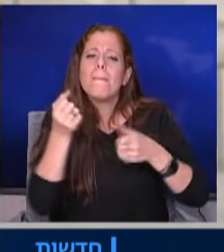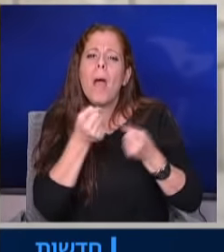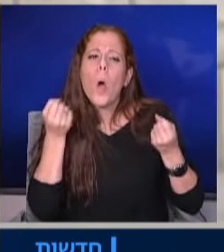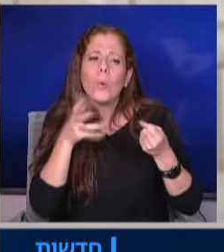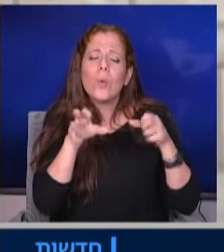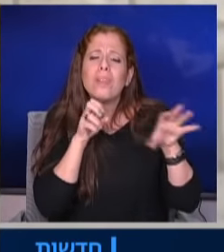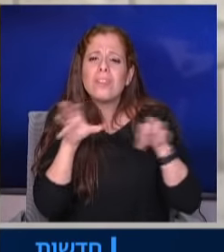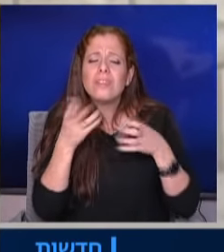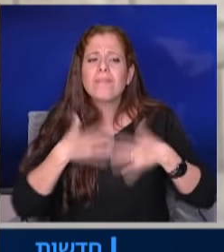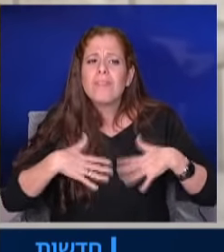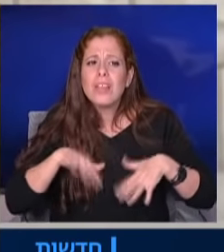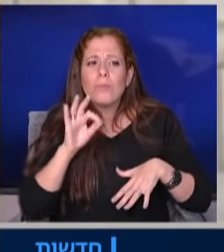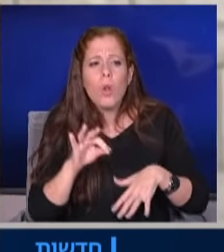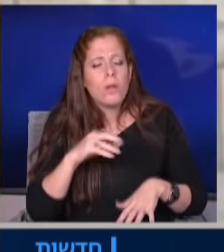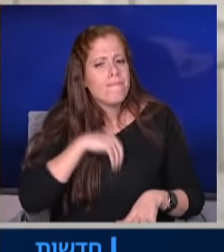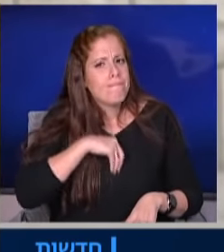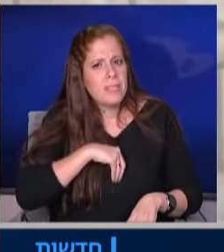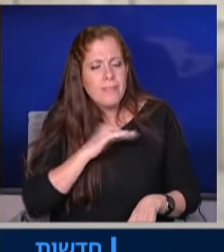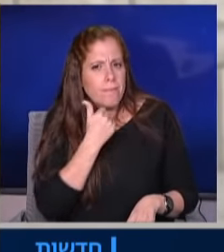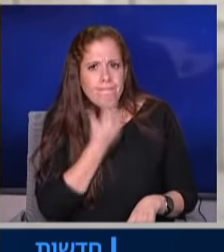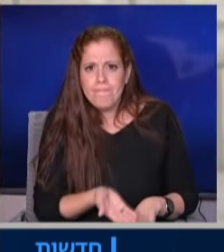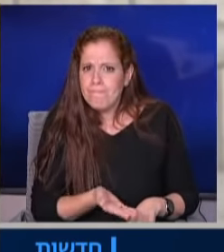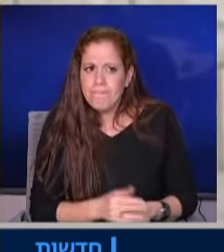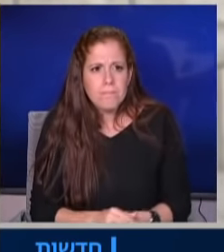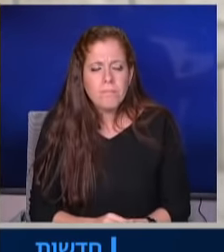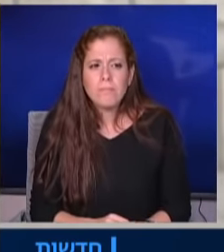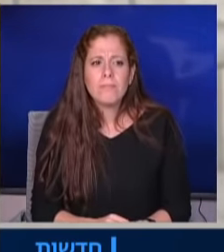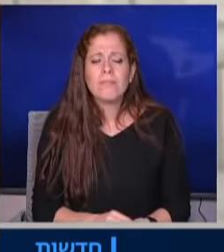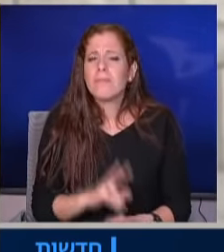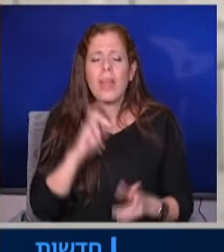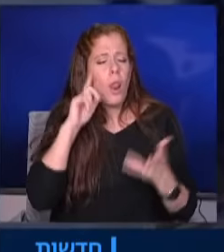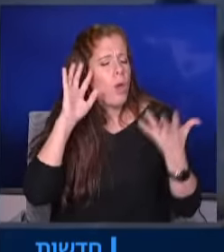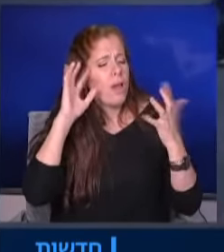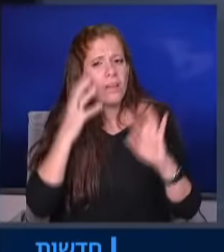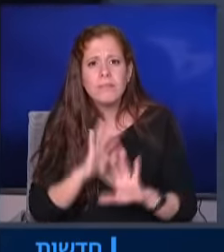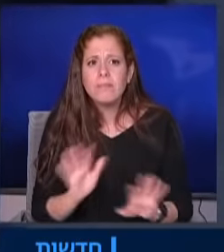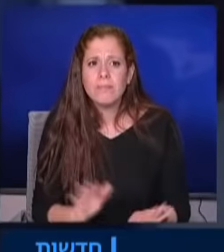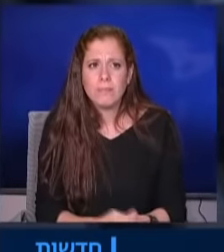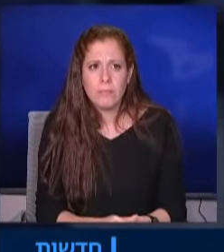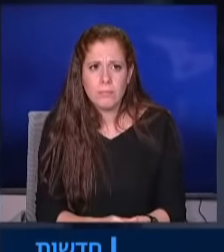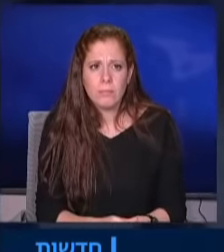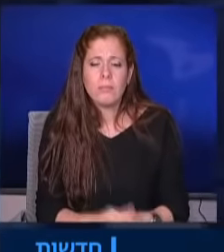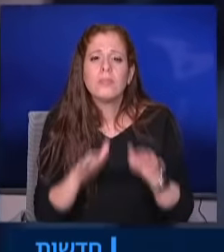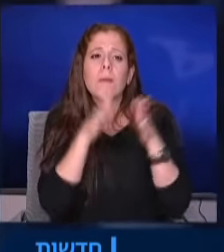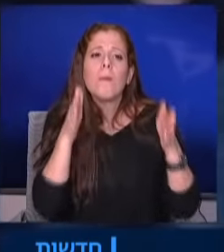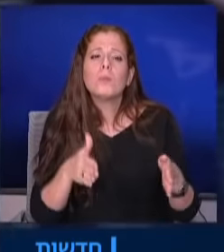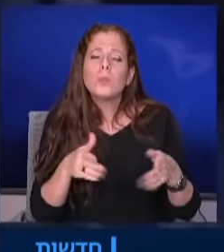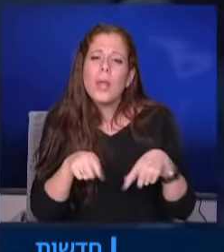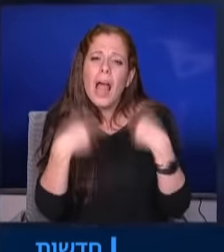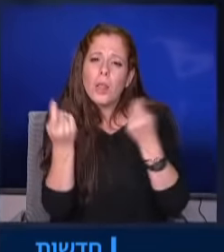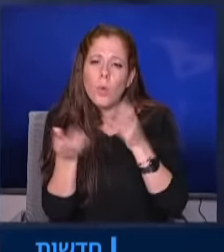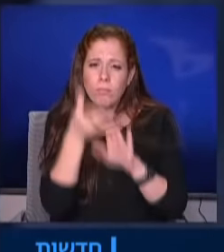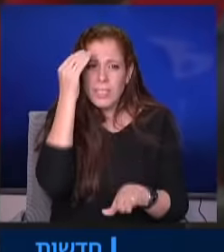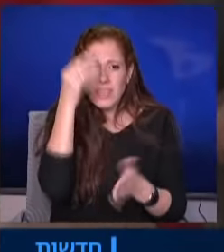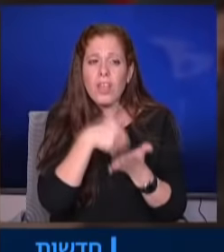الخزاين بتضل كل الوقت يعني نفسيتها تعبت شيله يعني كانها فقدت عقلها. بمصدات الخنوخ بيشوف يمشيخوا مخر